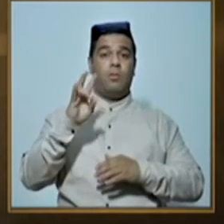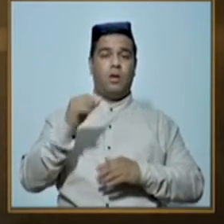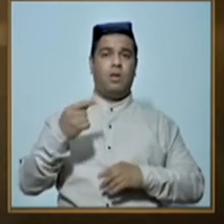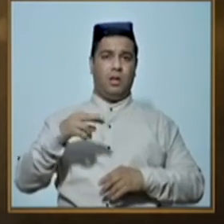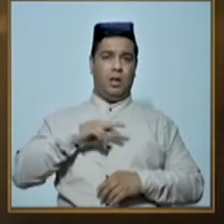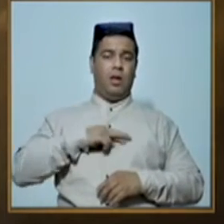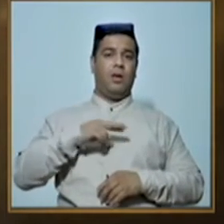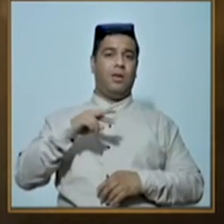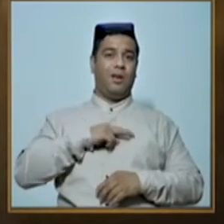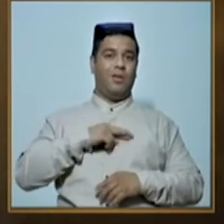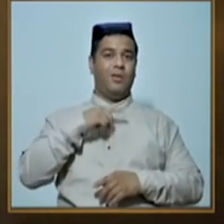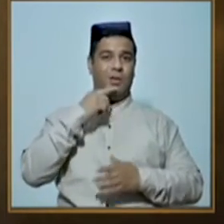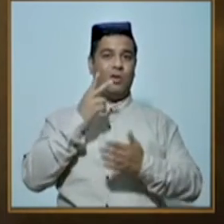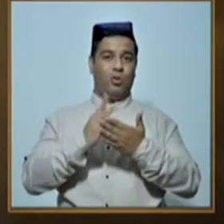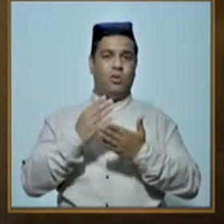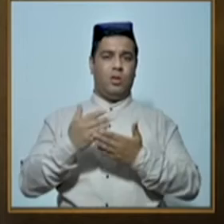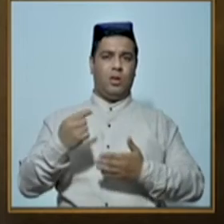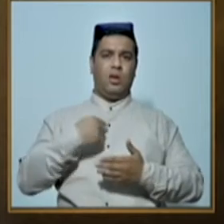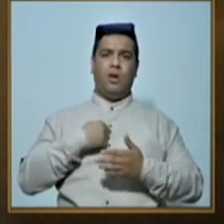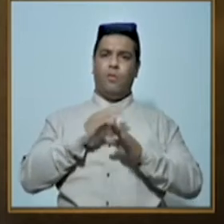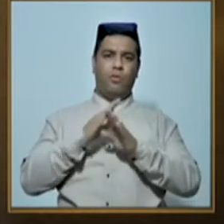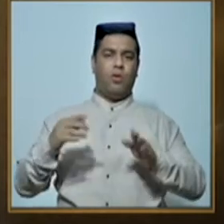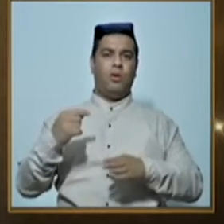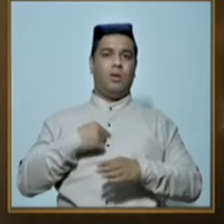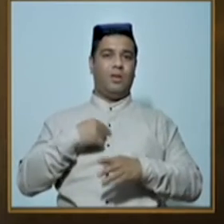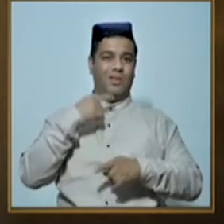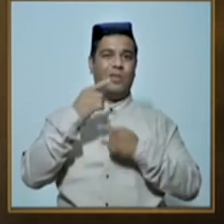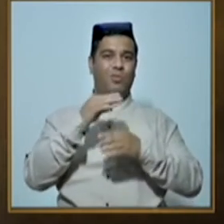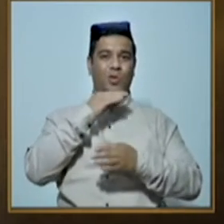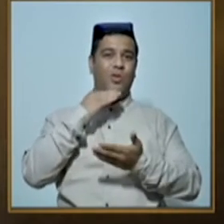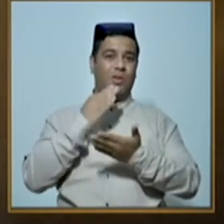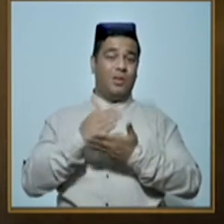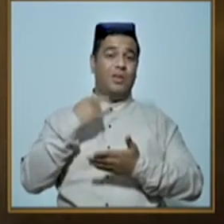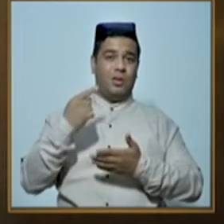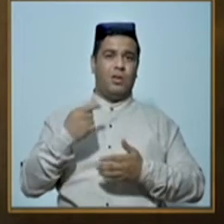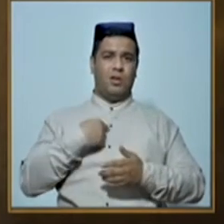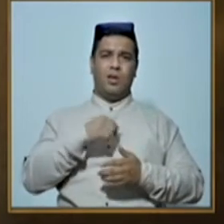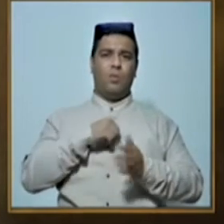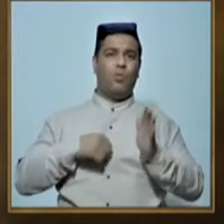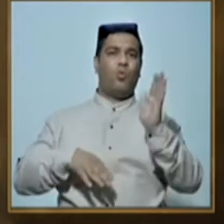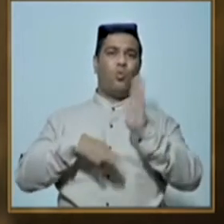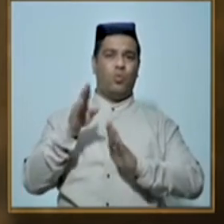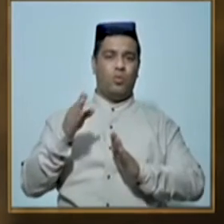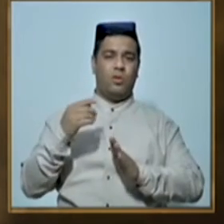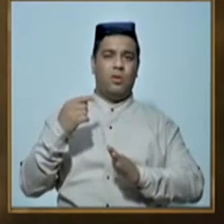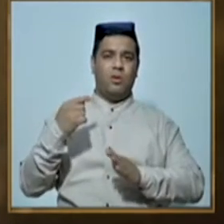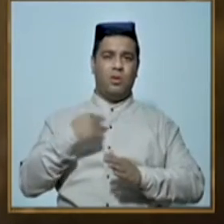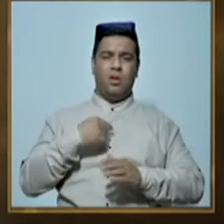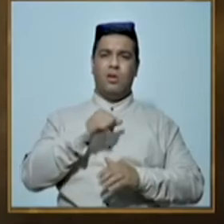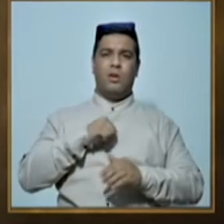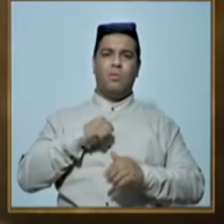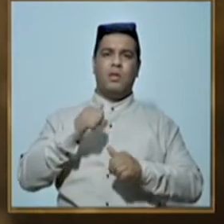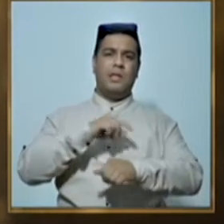ya'ni man deb bir odam o'zidan o'zi ajablanishini manmanlik deyiladi. Man zo'rman. Man